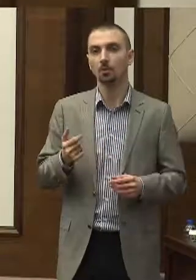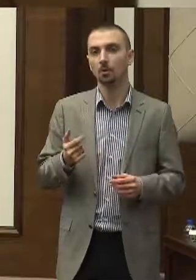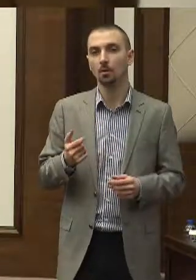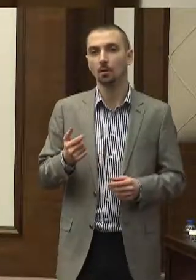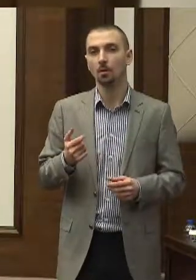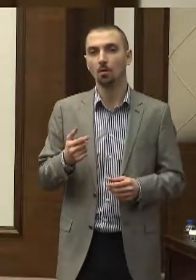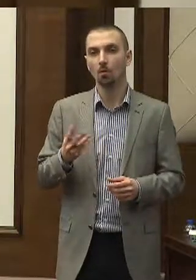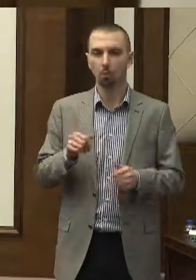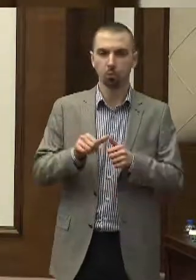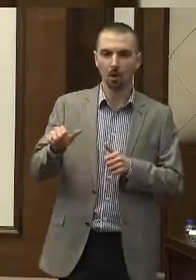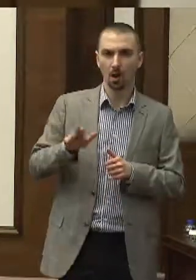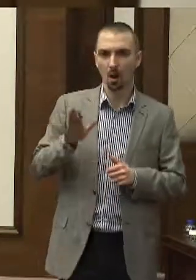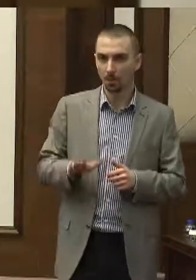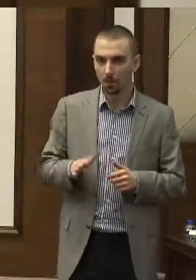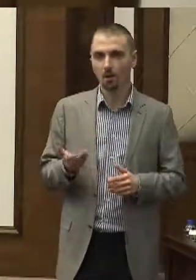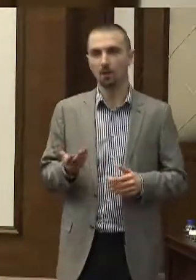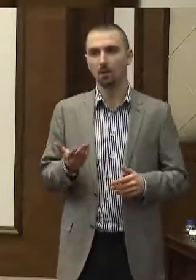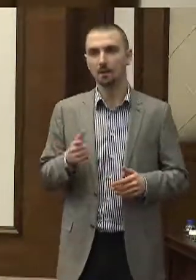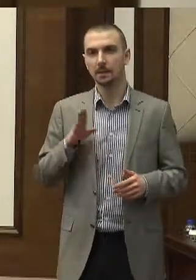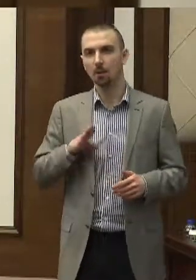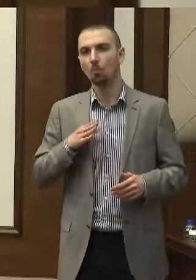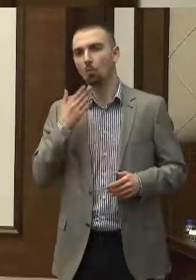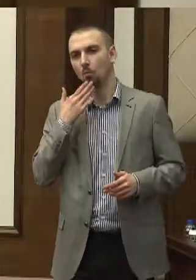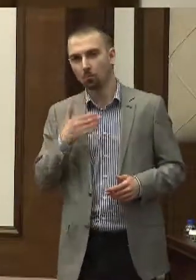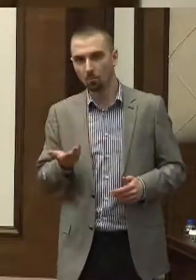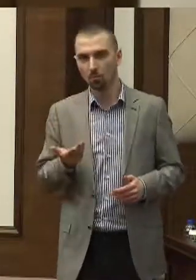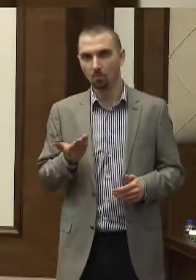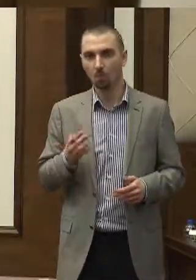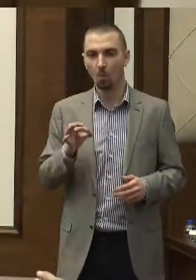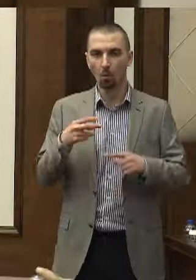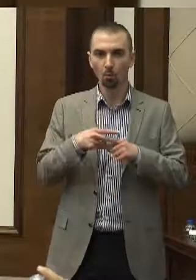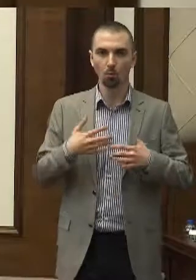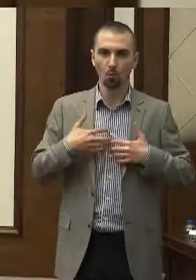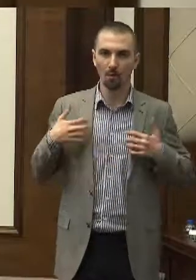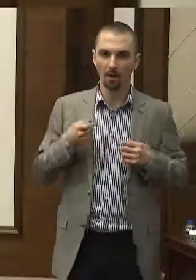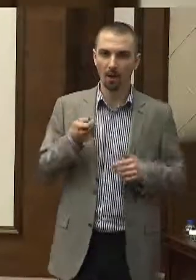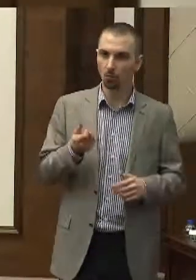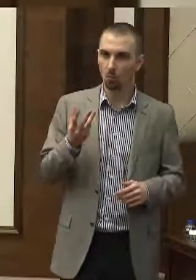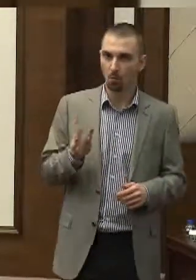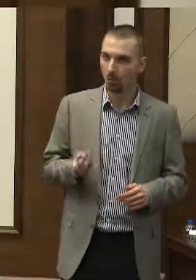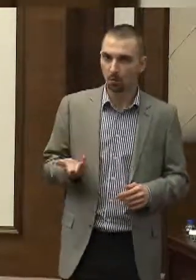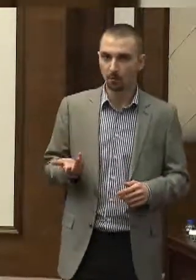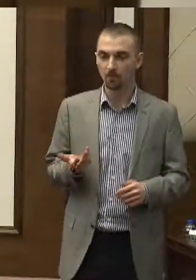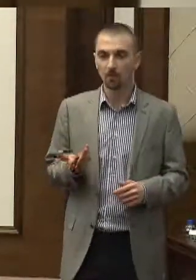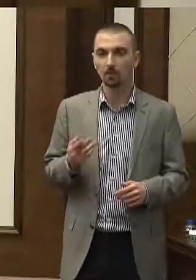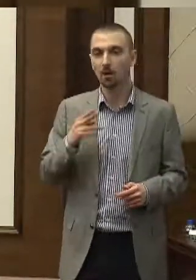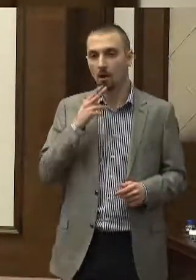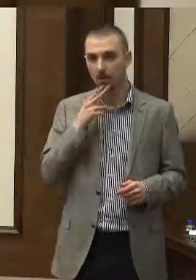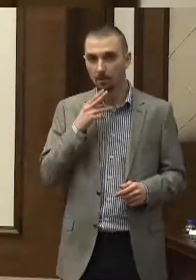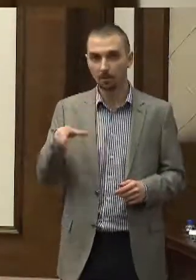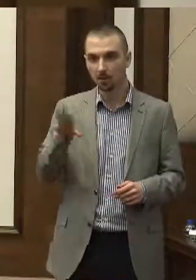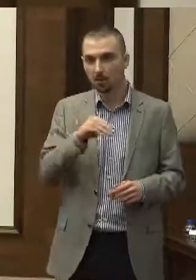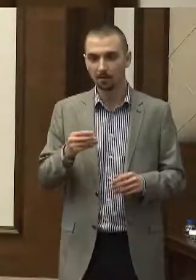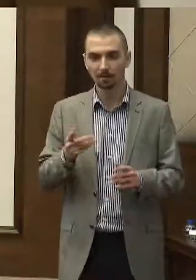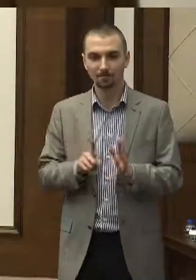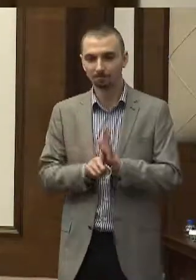uzak olmaları, talepkar olmamaları, özgüven eksikliği de diyebiliriz. Dolayısıyla kadın temsiliyetinin